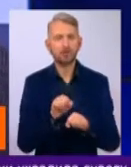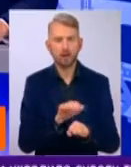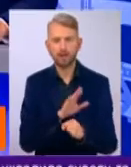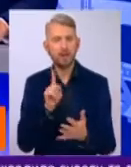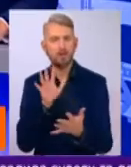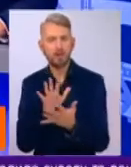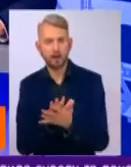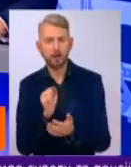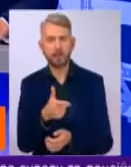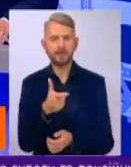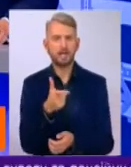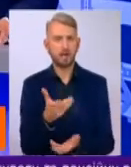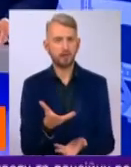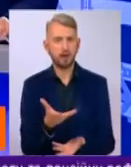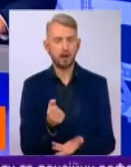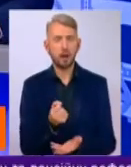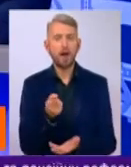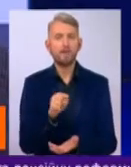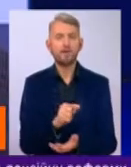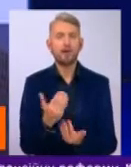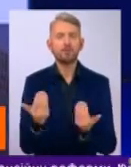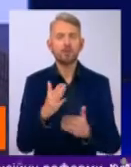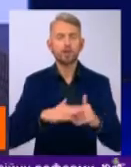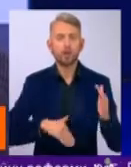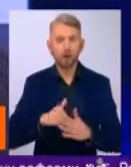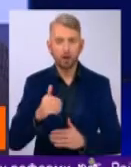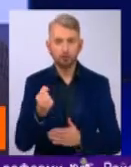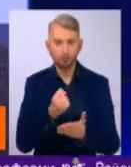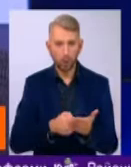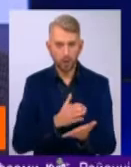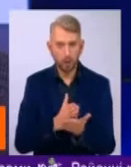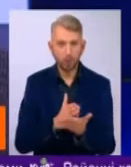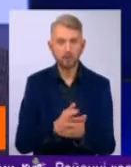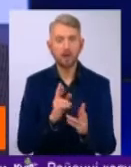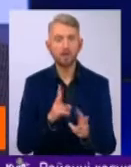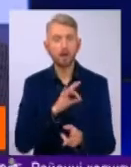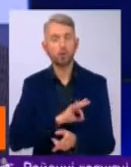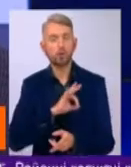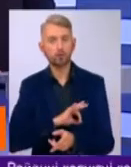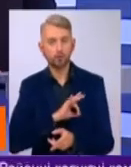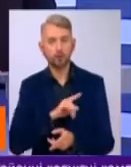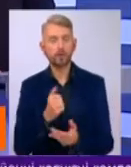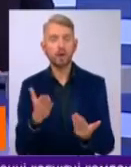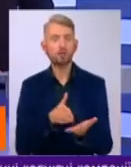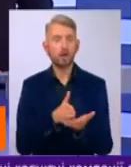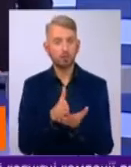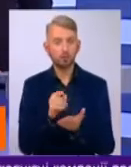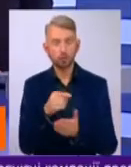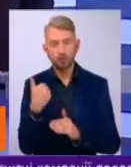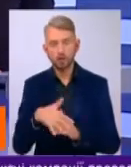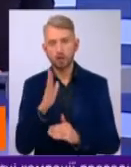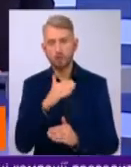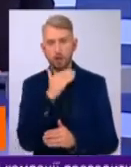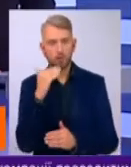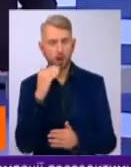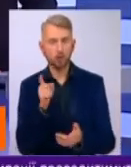нападати, а стріляти. А от в те, в чиїх руках вона знаходиться – і як вона використовується, за яким напрямком. Отут уже буде дуже